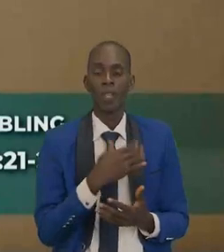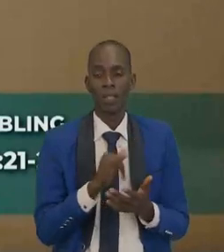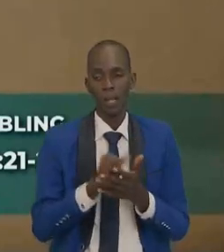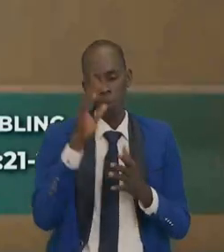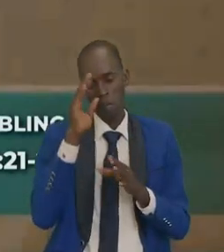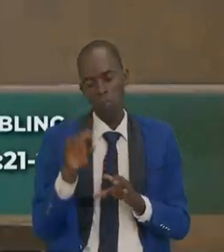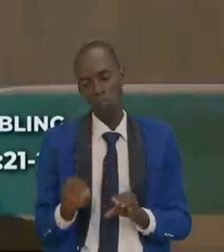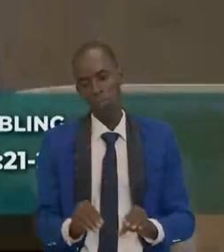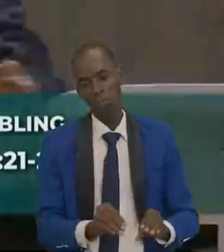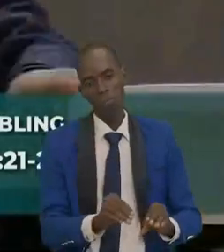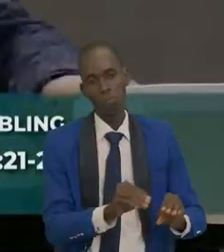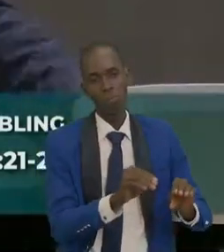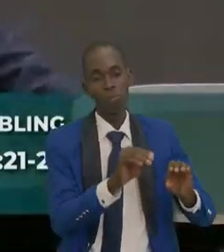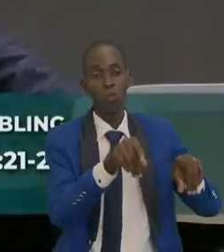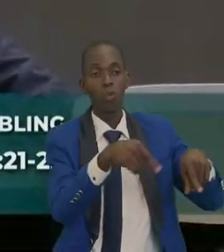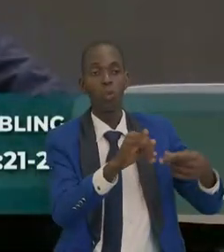Et il allait à la maison.